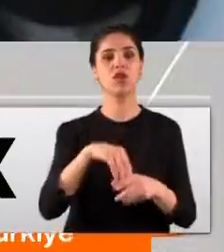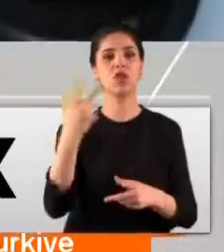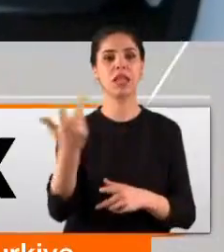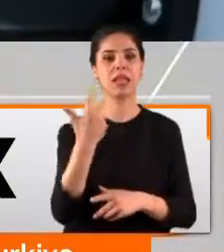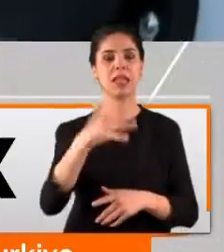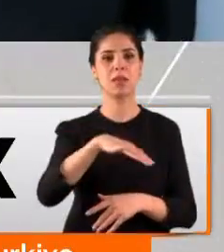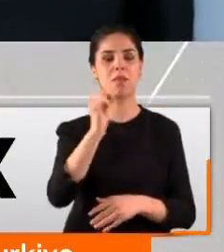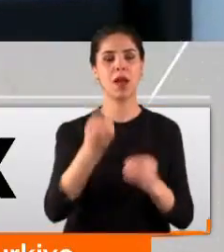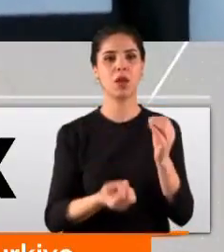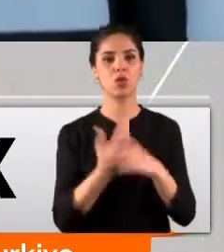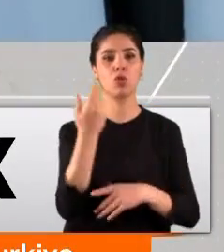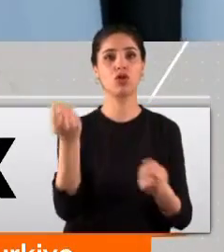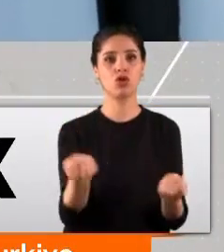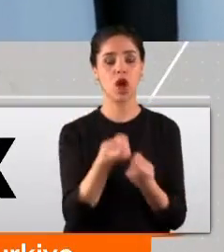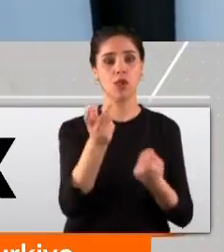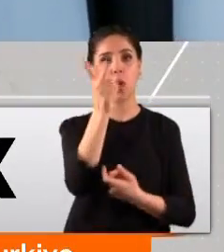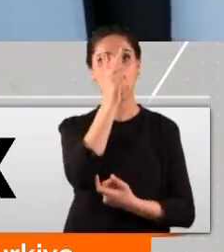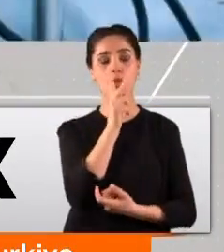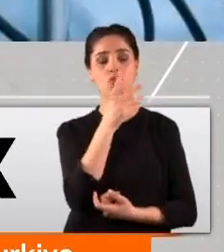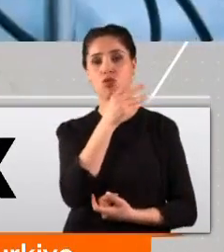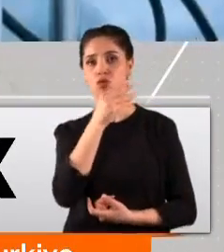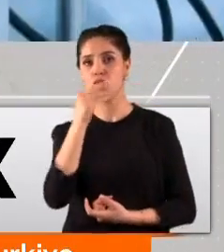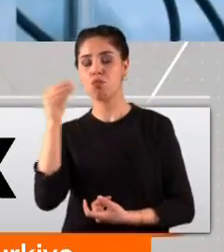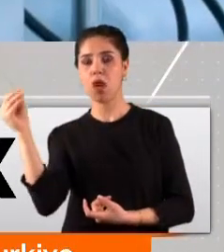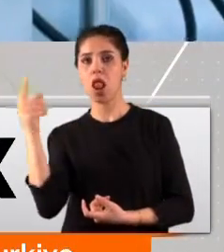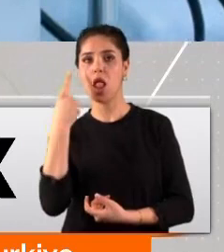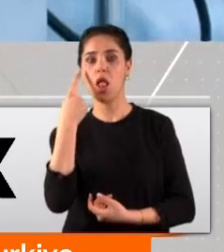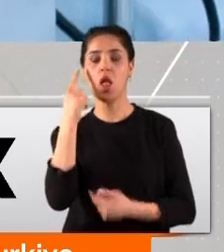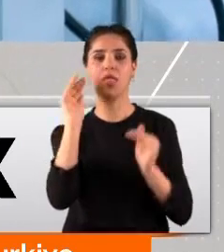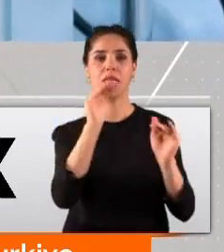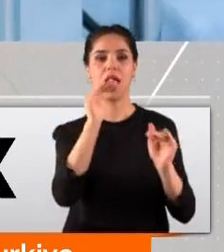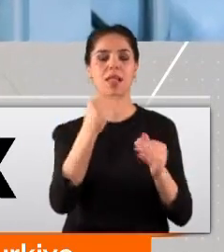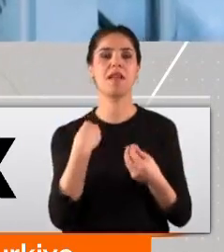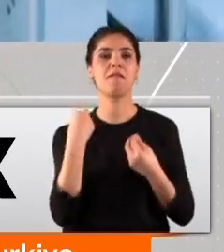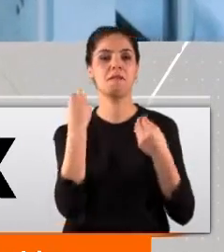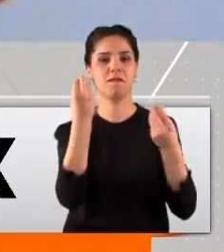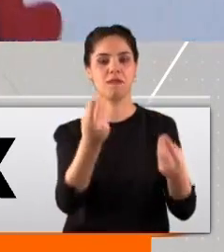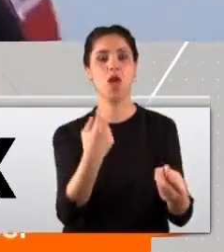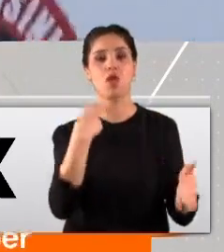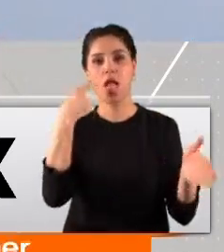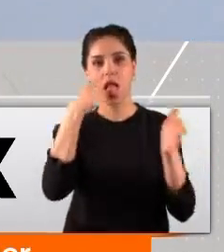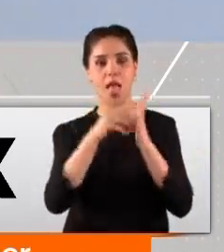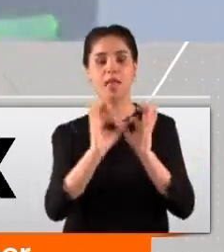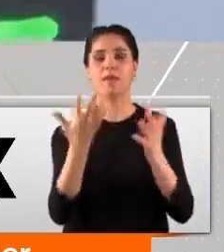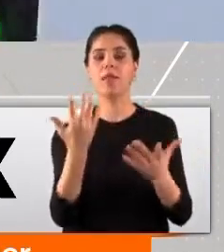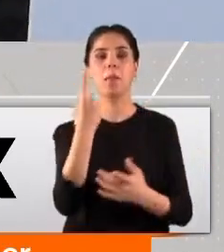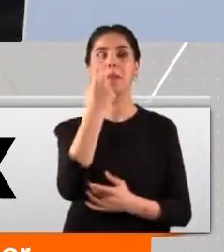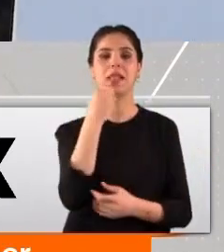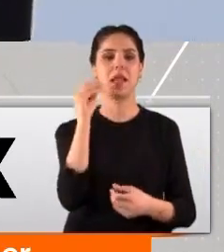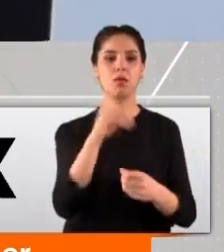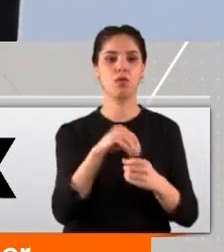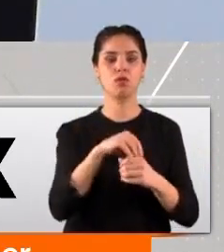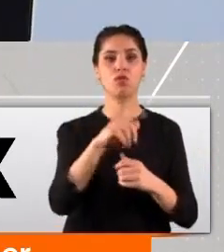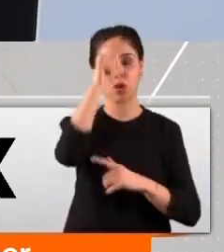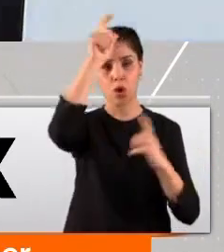kurulacak. Çalışmalara 300 milyon liralık bir destek sağlıyoruz. Amacımız bir yıl içinde